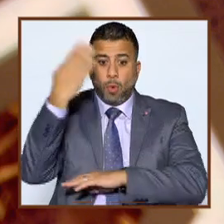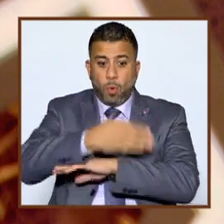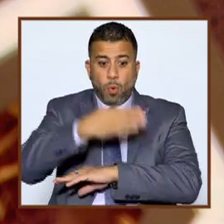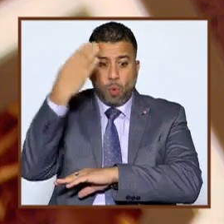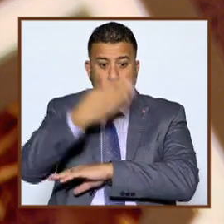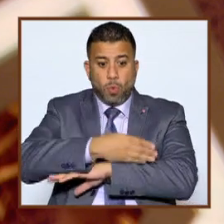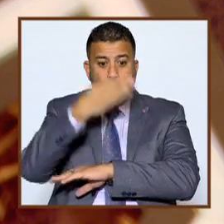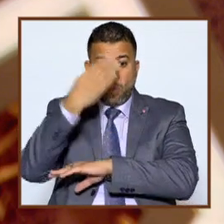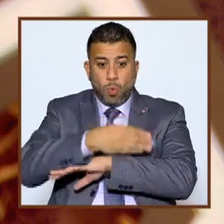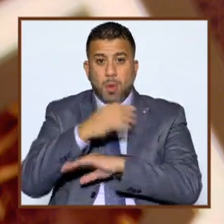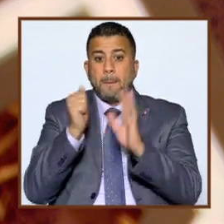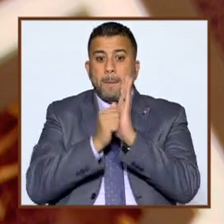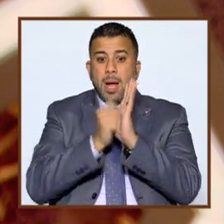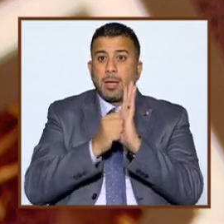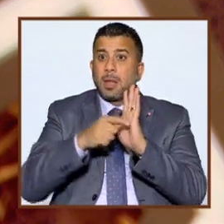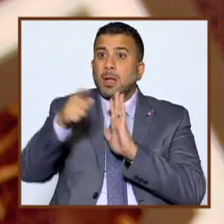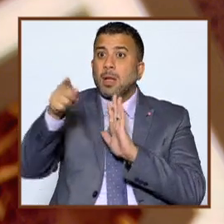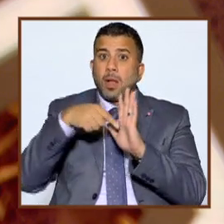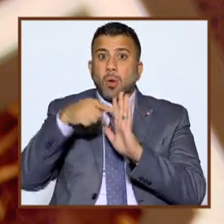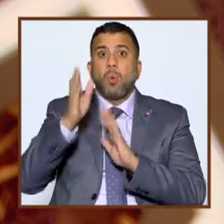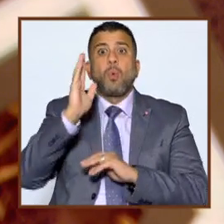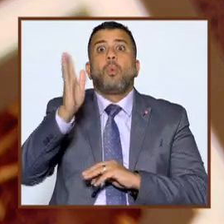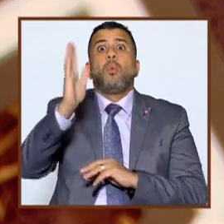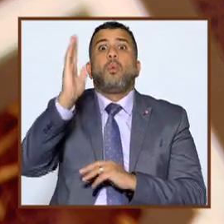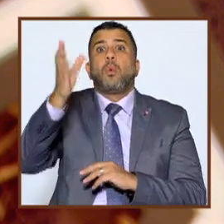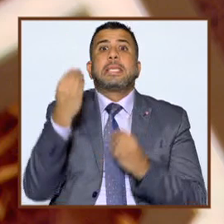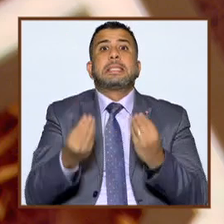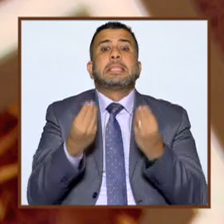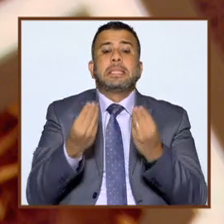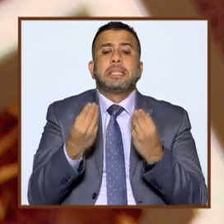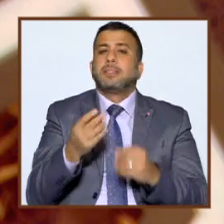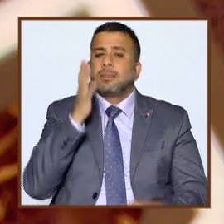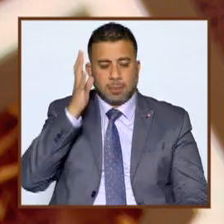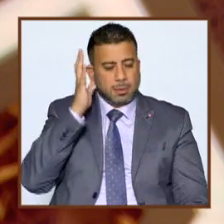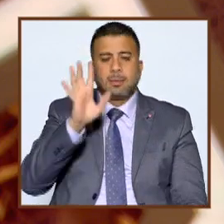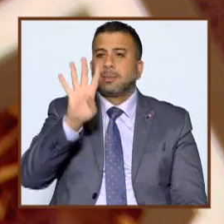وبين الحدود بينك بينها وبين ولايتك مسافة طويلة، إذا